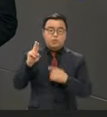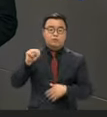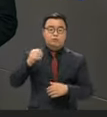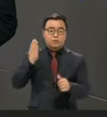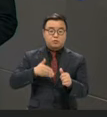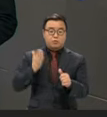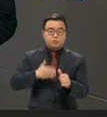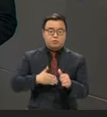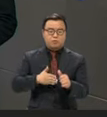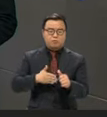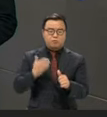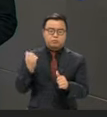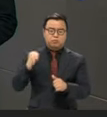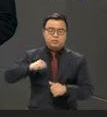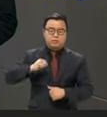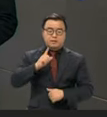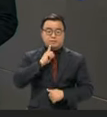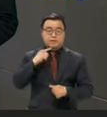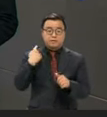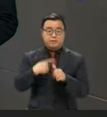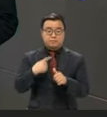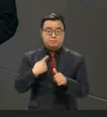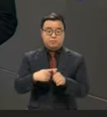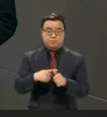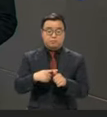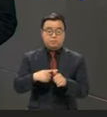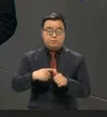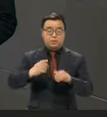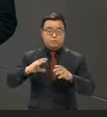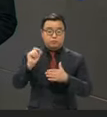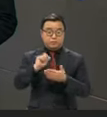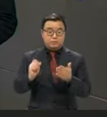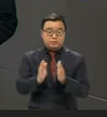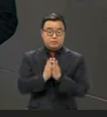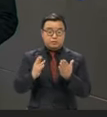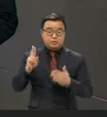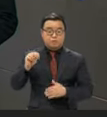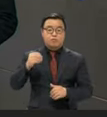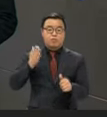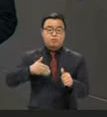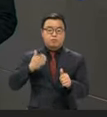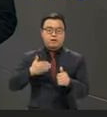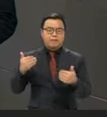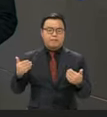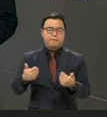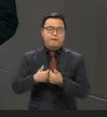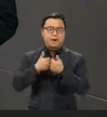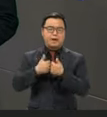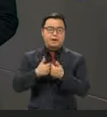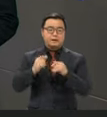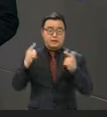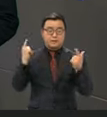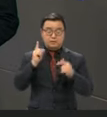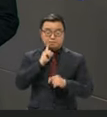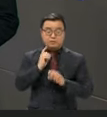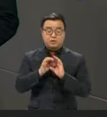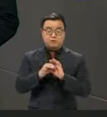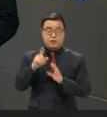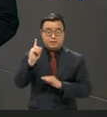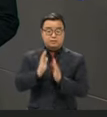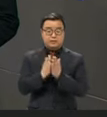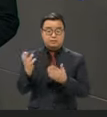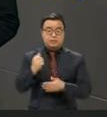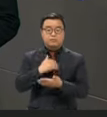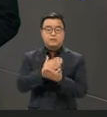비판에 대해서는 국정교과서가 꼭 유엔 권고에 반하는 것은 아니라며 한 권의 교과서로도 다양성을 확보할 수